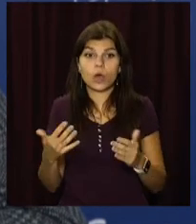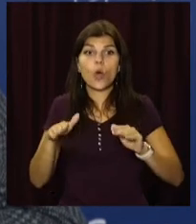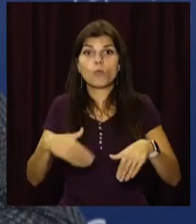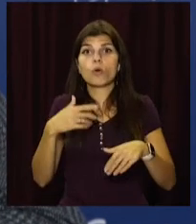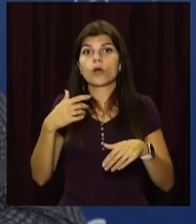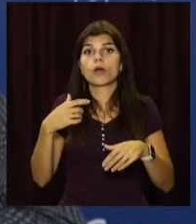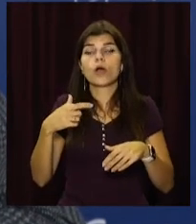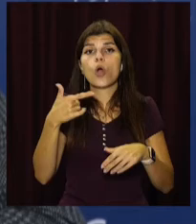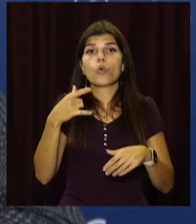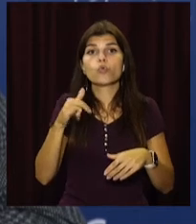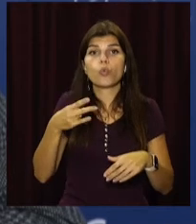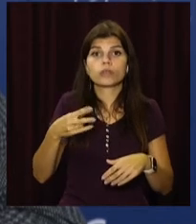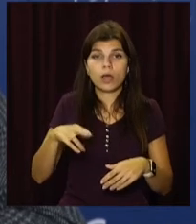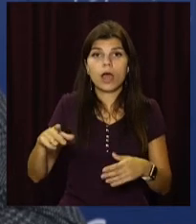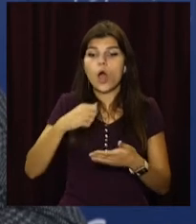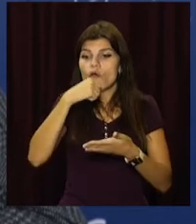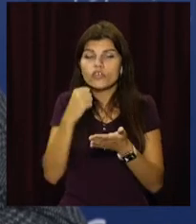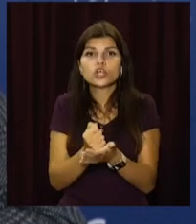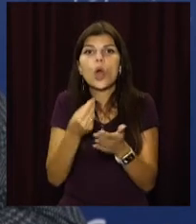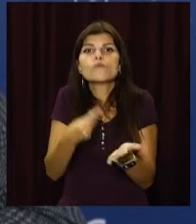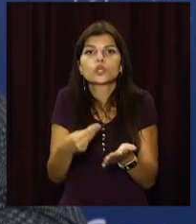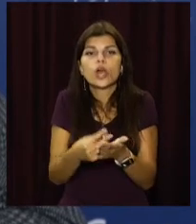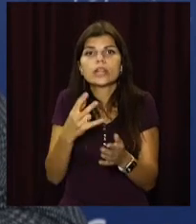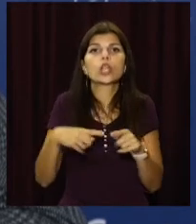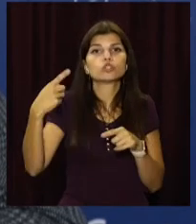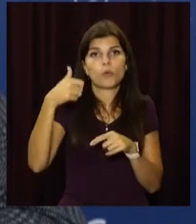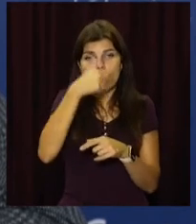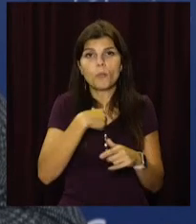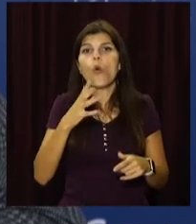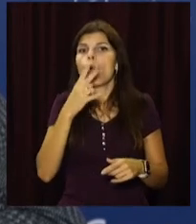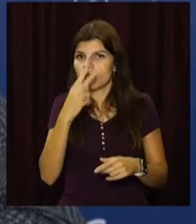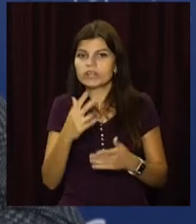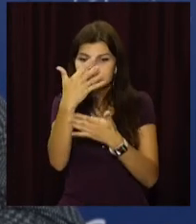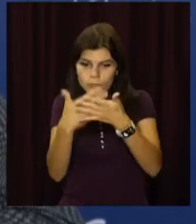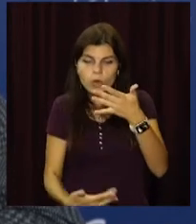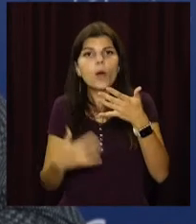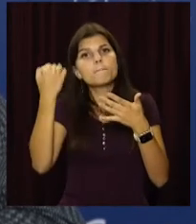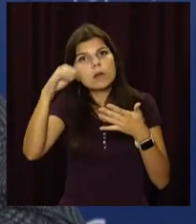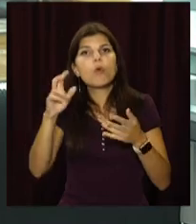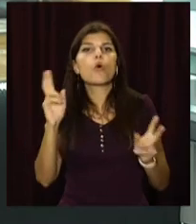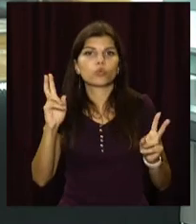В грудні місяці, після затвердження бюджету на наступний рік, ми побачимо вже повністю сформований список переможців.